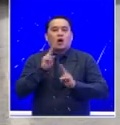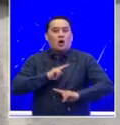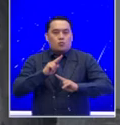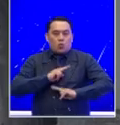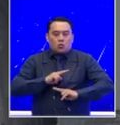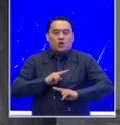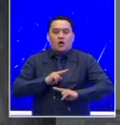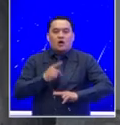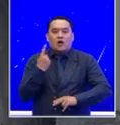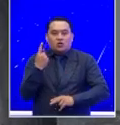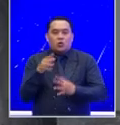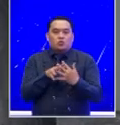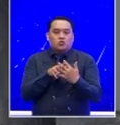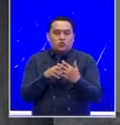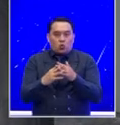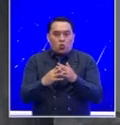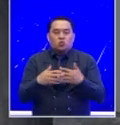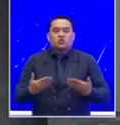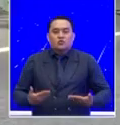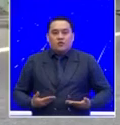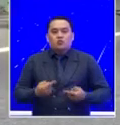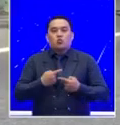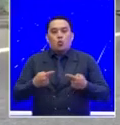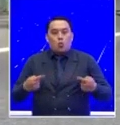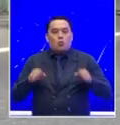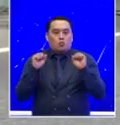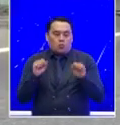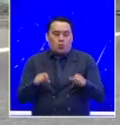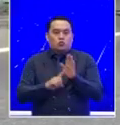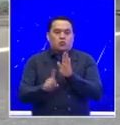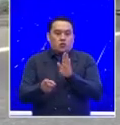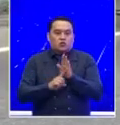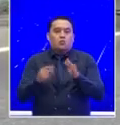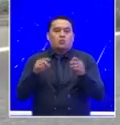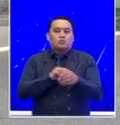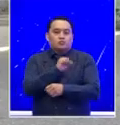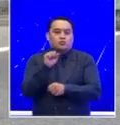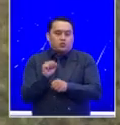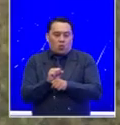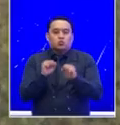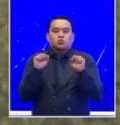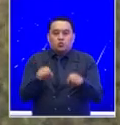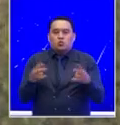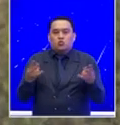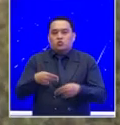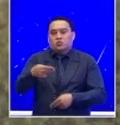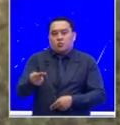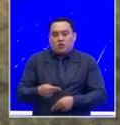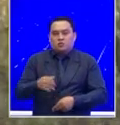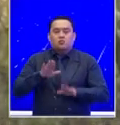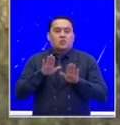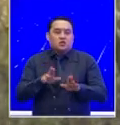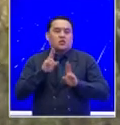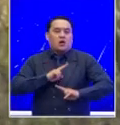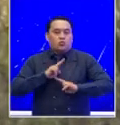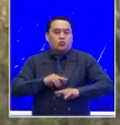работающих, предположим, в одном населенном пункте, а живущие в другом, могут проходить посты. Однако для этого им необходимо иметь справку с места работы